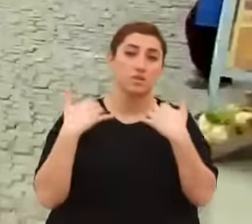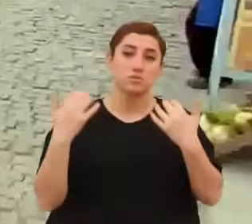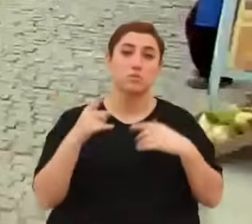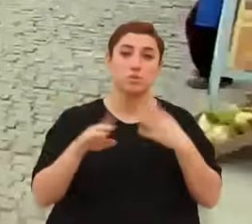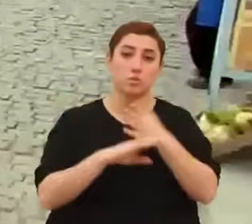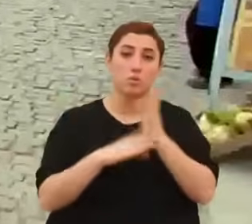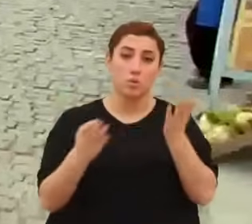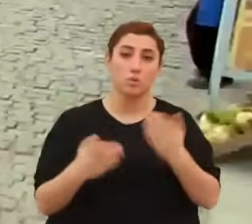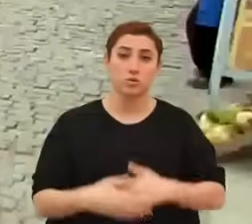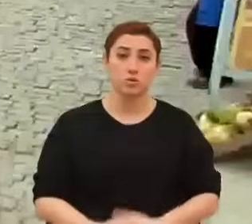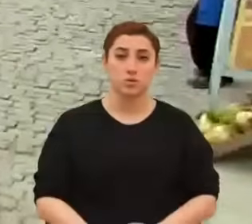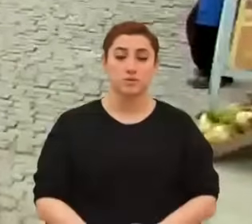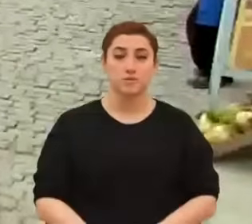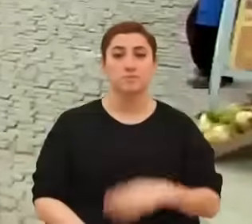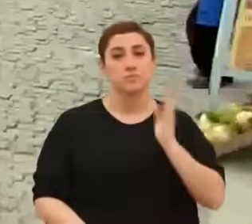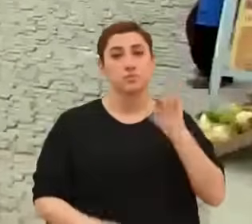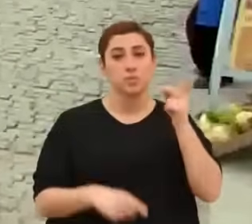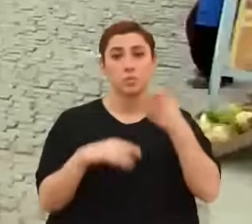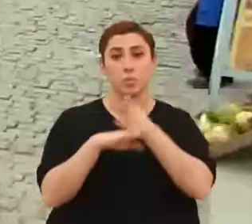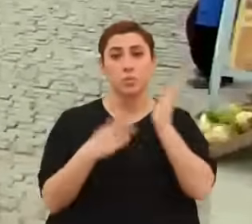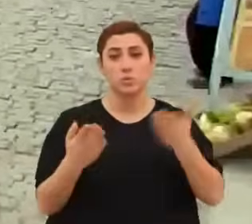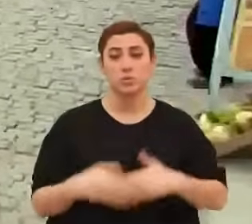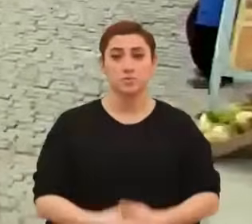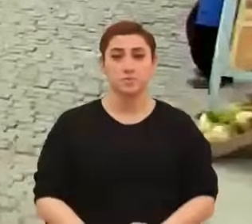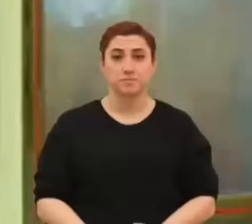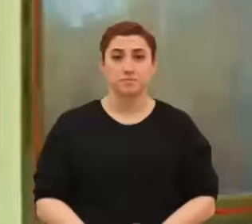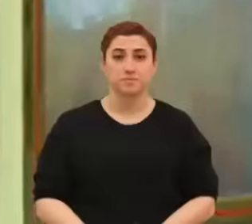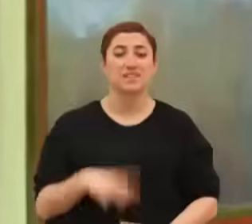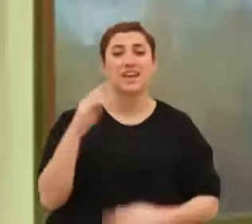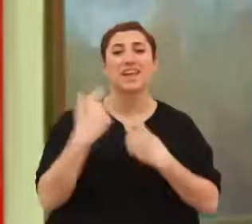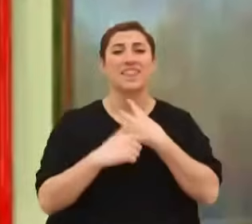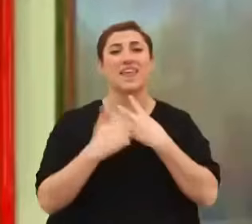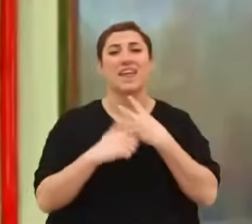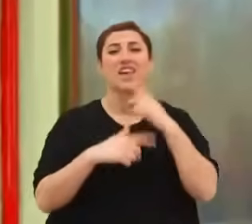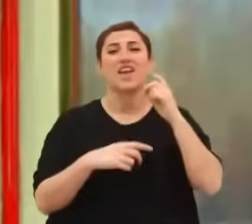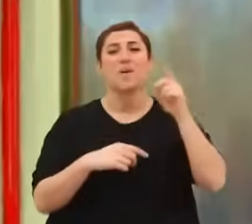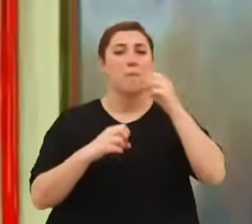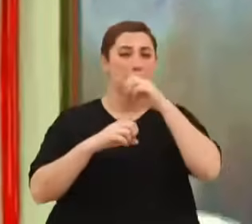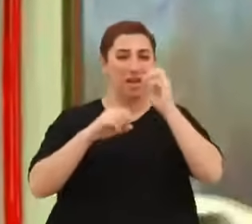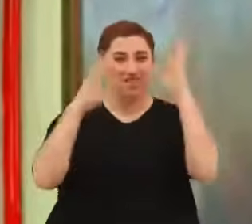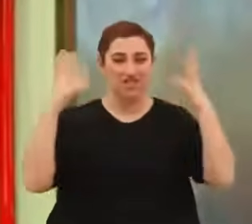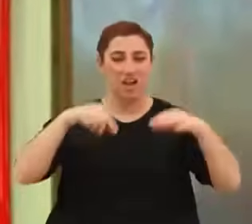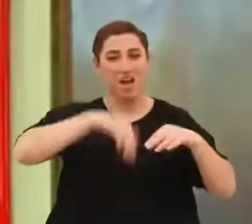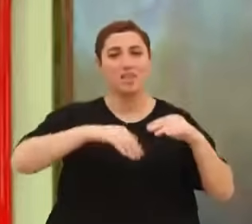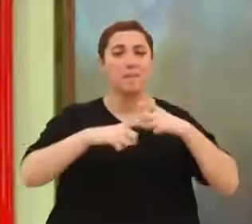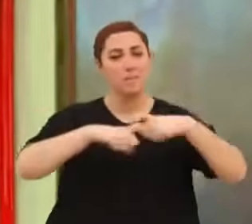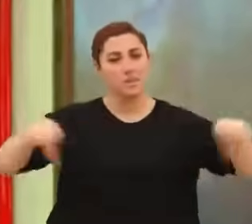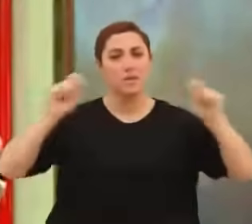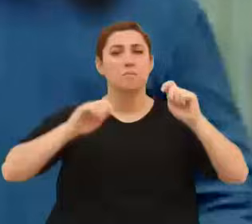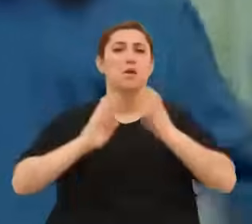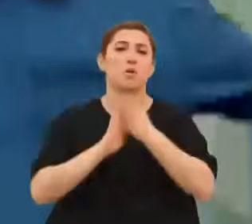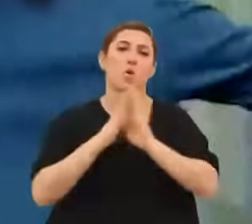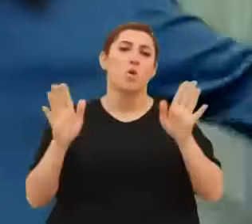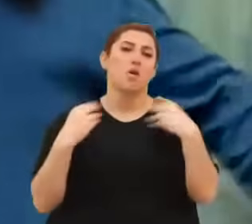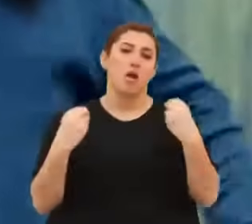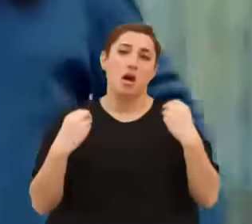O da doğru, o da doğru. Hay Allah, o da doğru. Ya yenge çınar altına kurarız bir masa. Hallolur gider ya. Aman